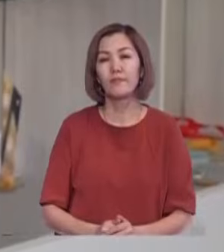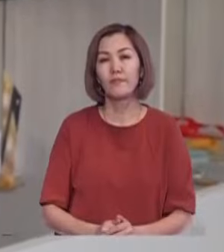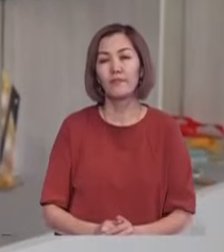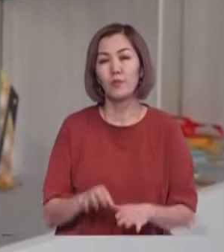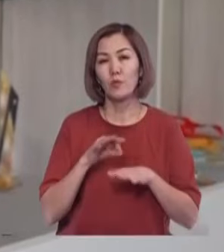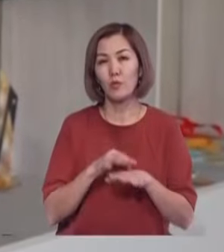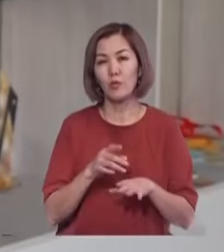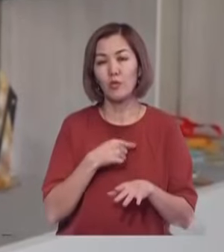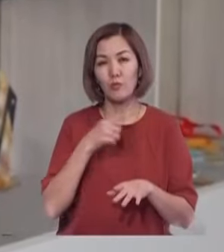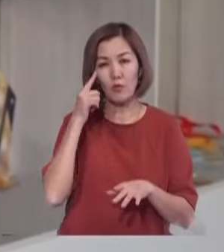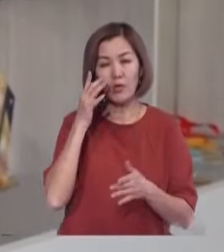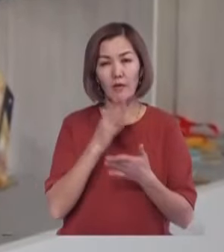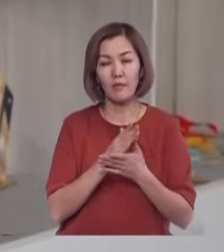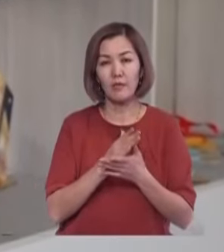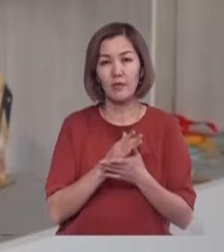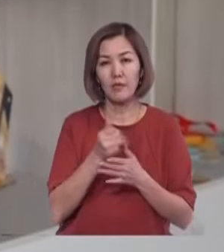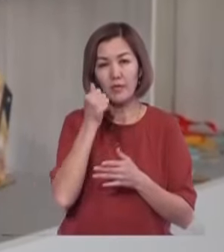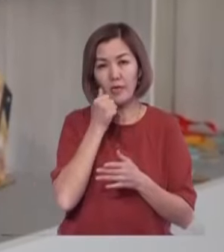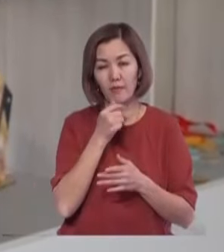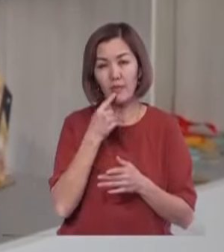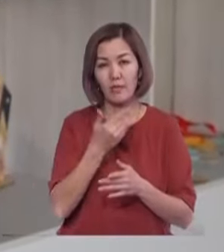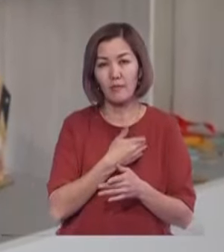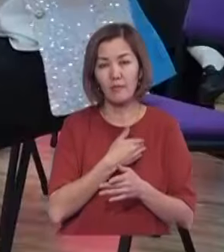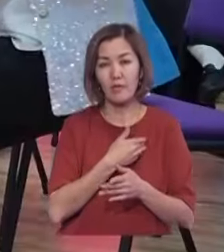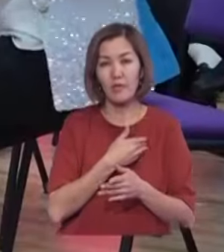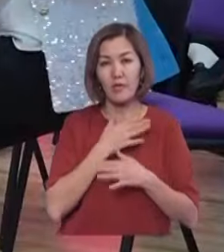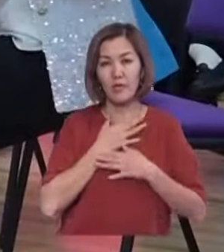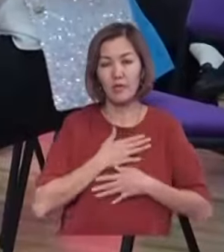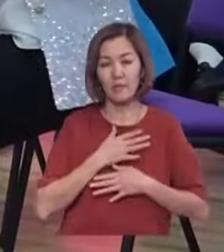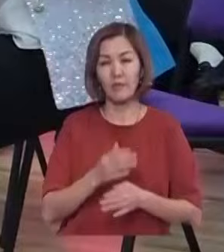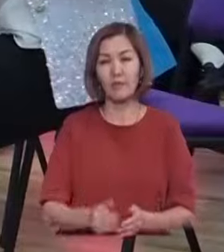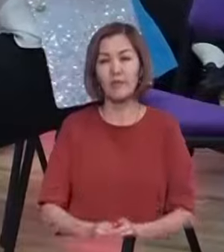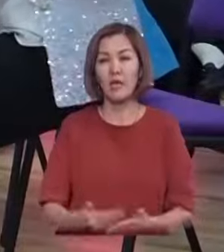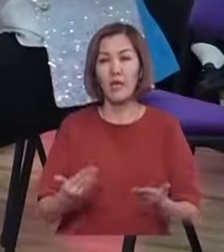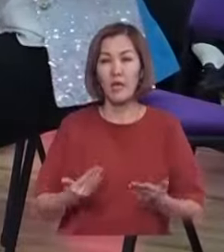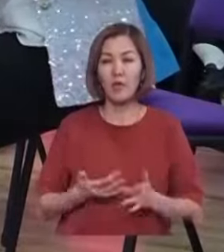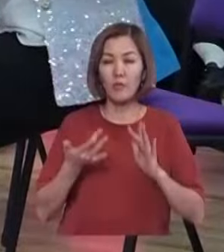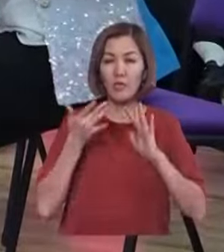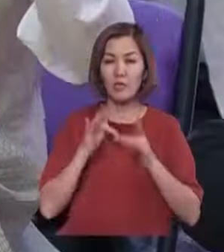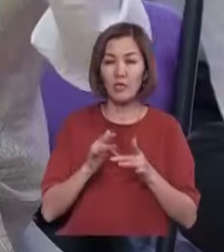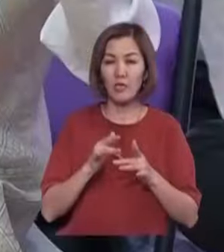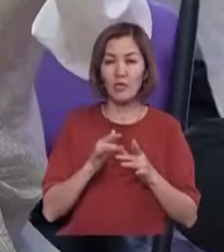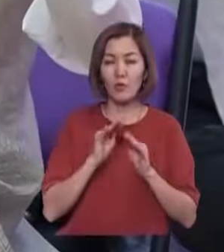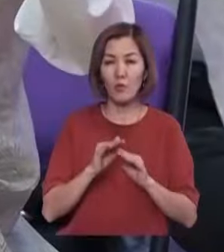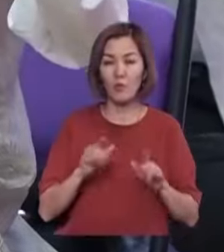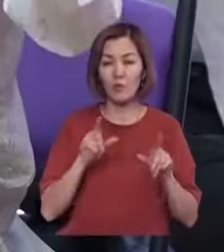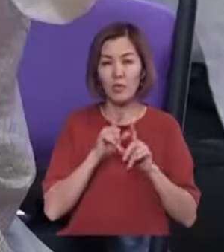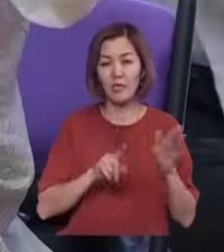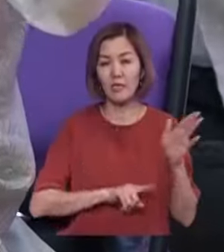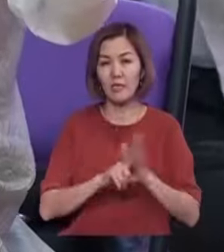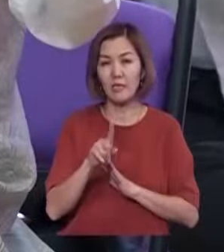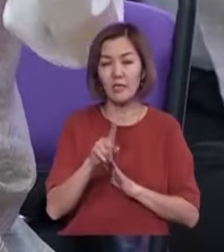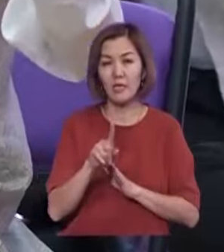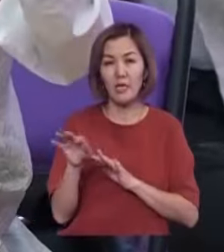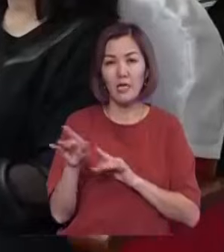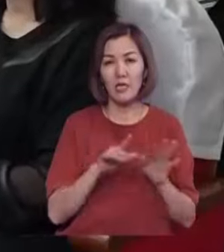өтті деп ойлаймын. Рахметімді айтамын, алғысымды айтамын, өте ризамын. Әлеуметтік желіде оқушылар арасында челлендж болып басталған